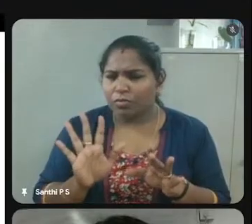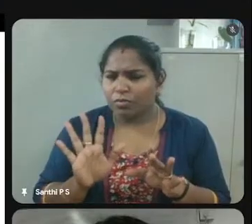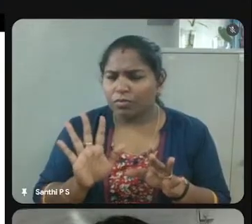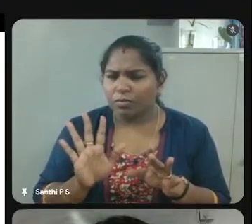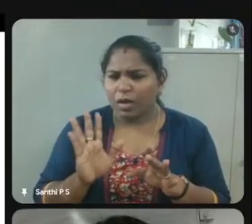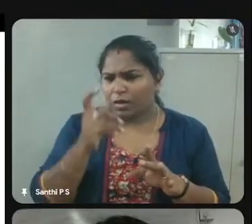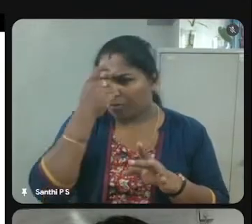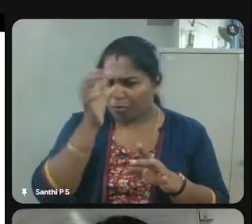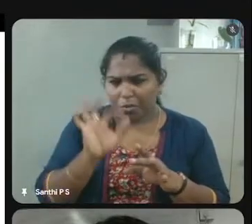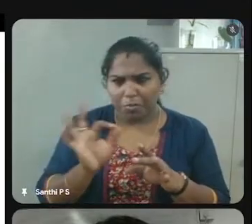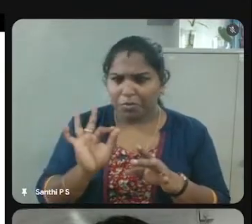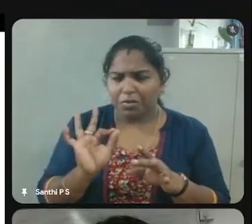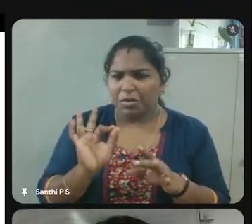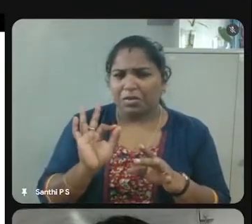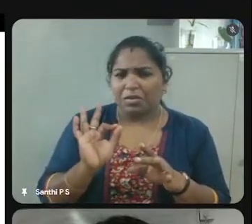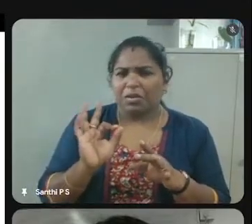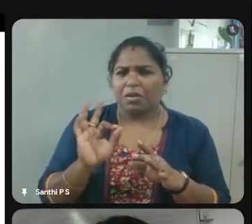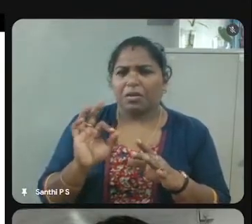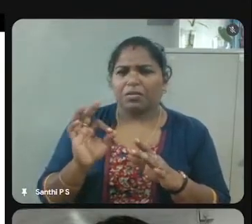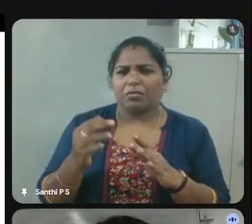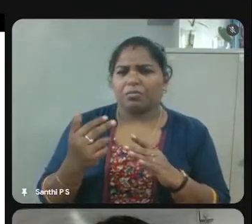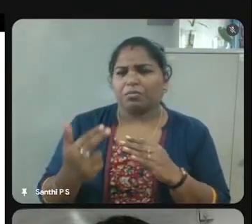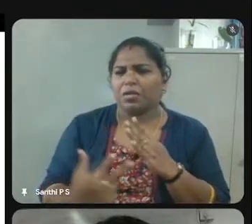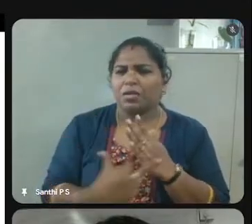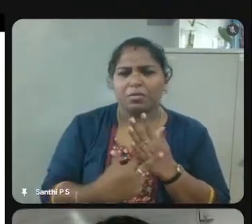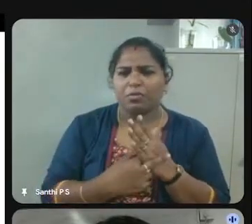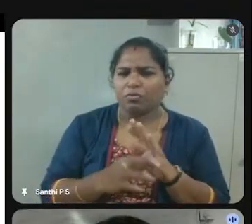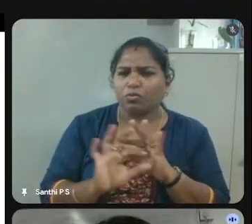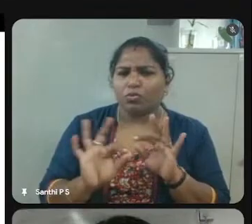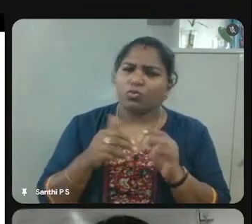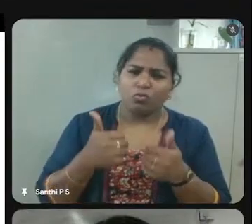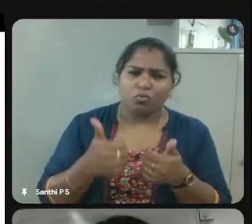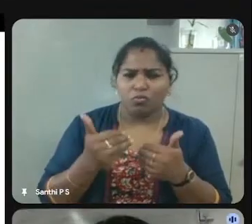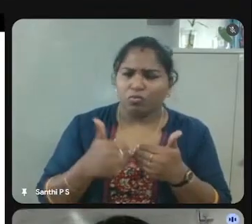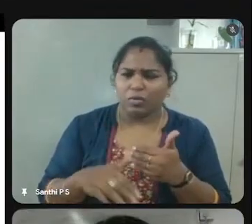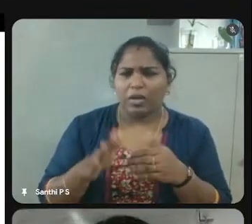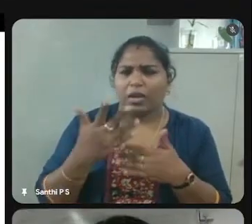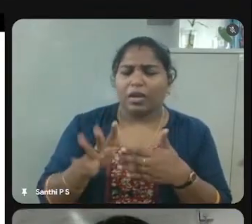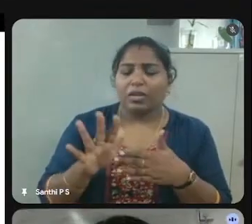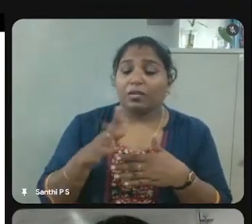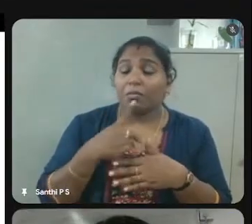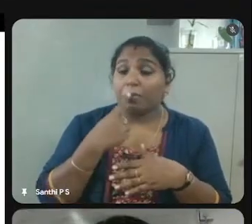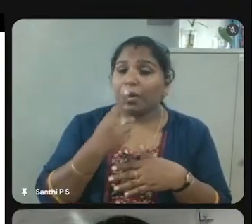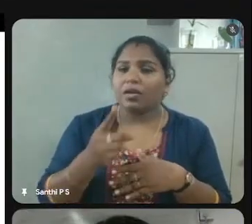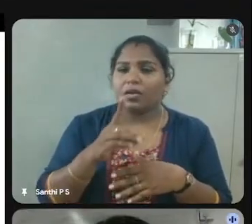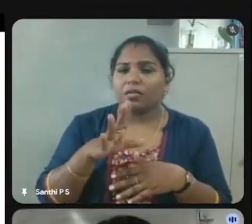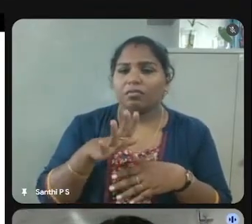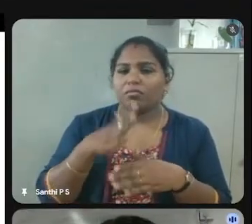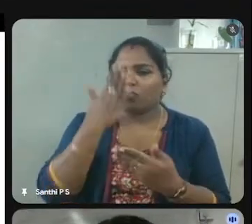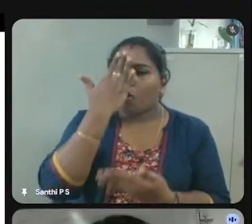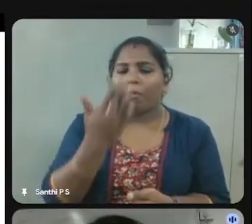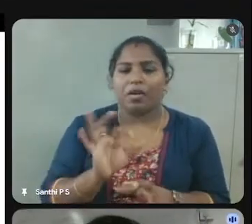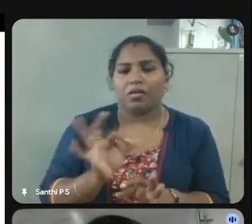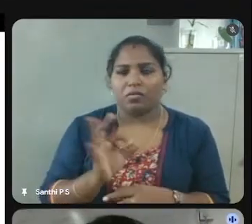അങ്ങനെ പ്രശ്നങ്ങളൊന്നുമില്ല. ശല്യങ്ങളോ അങ്ങനെ പ്രശ്നങ്ങളോ ഒന്നുമില്ല. പറഞ്ഞ അനുസരിക്കാൻ ഭയങ്കര ബുദ്ധിമുട്ടാണ്.